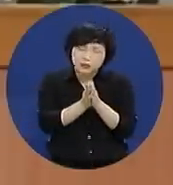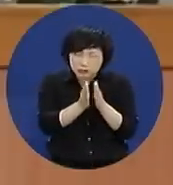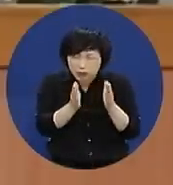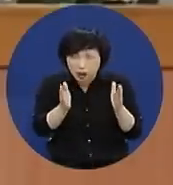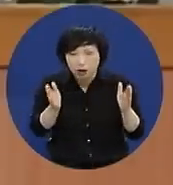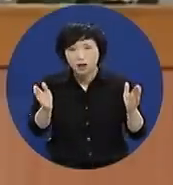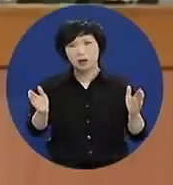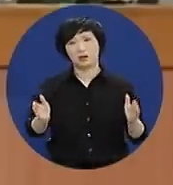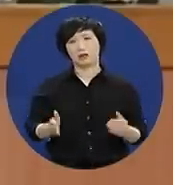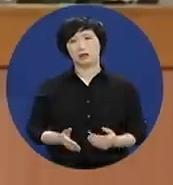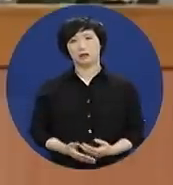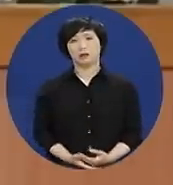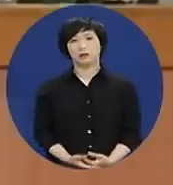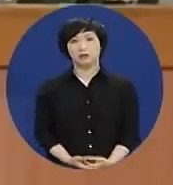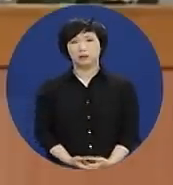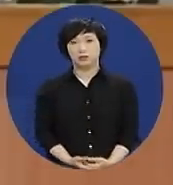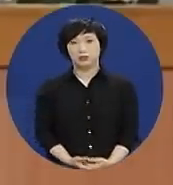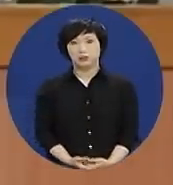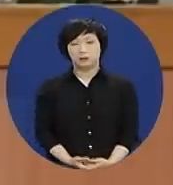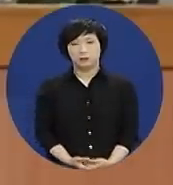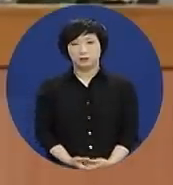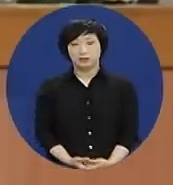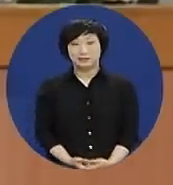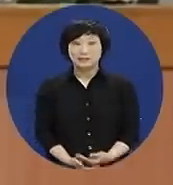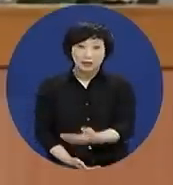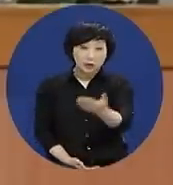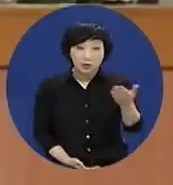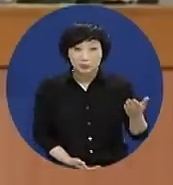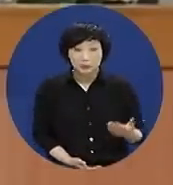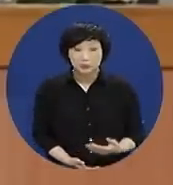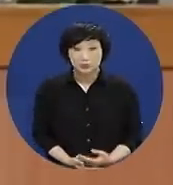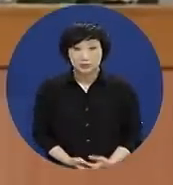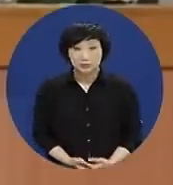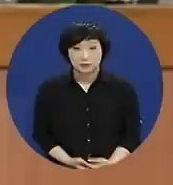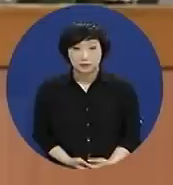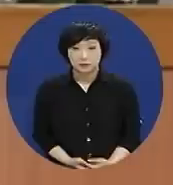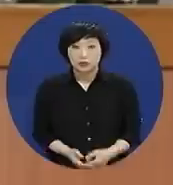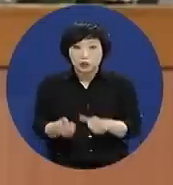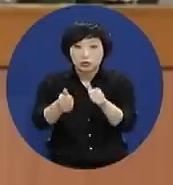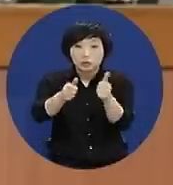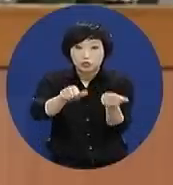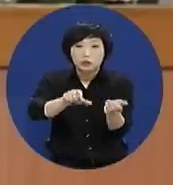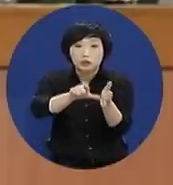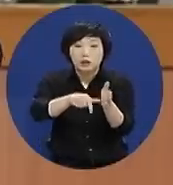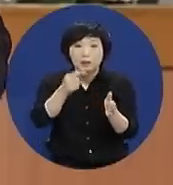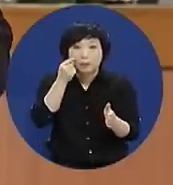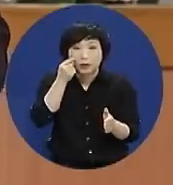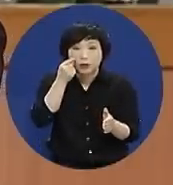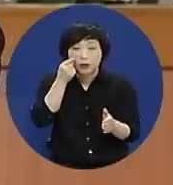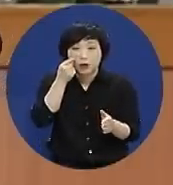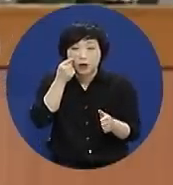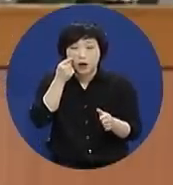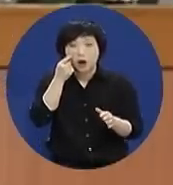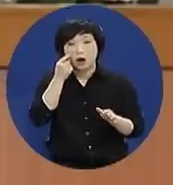ます人たちは死ぬことをすごく恐れ